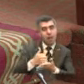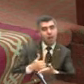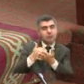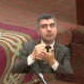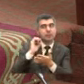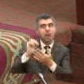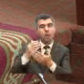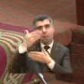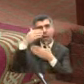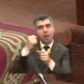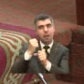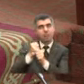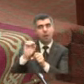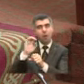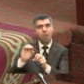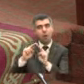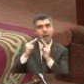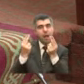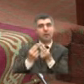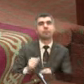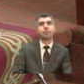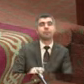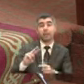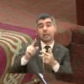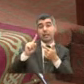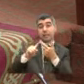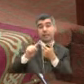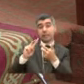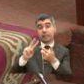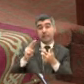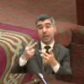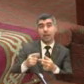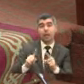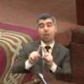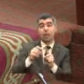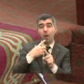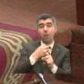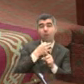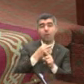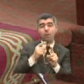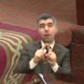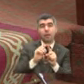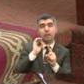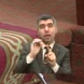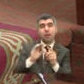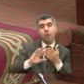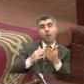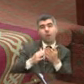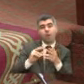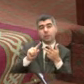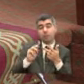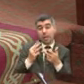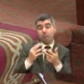الحكومي. المحور الثاني هو أننا نتوجه إلى رقمنة العرض الثقافي، والمحور